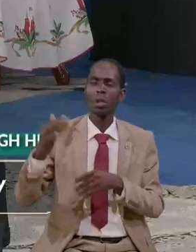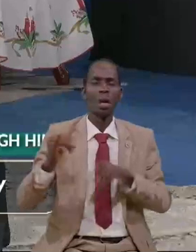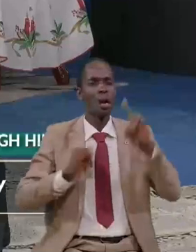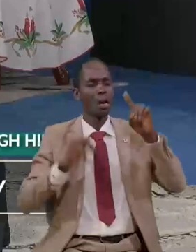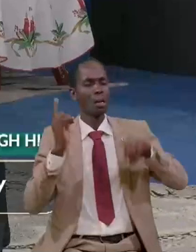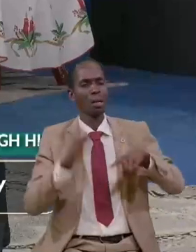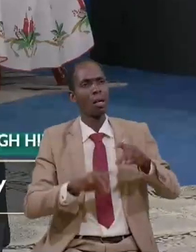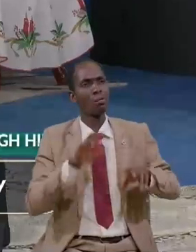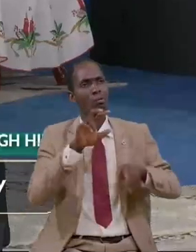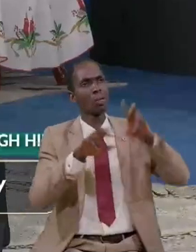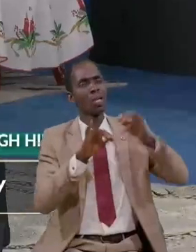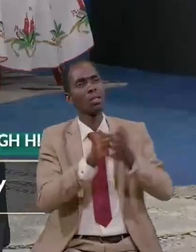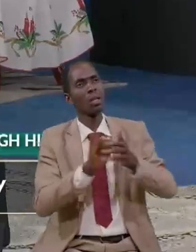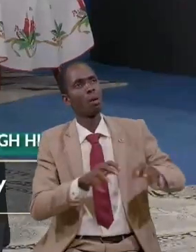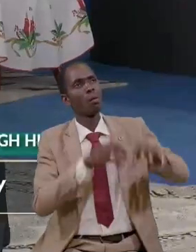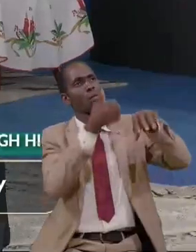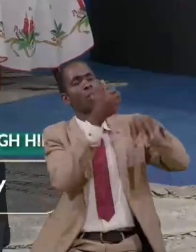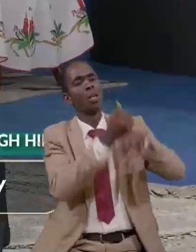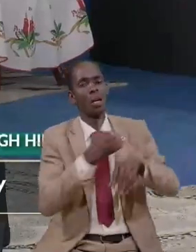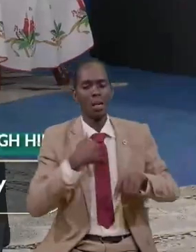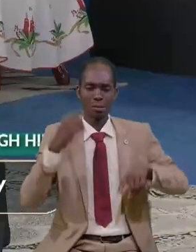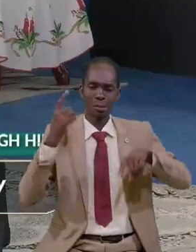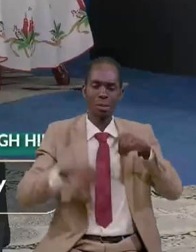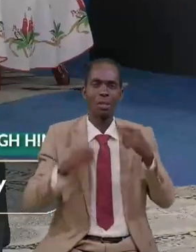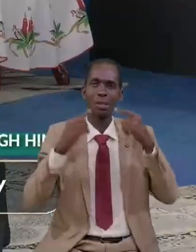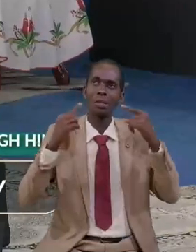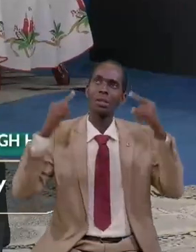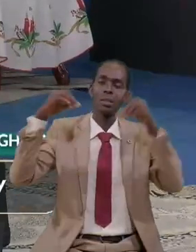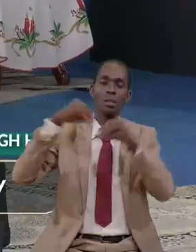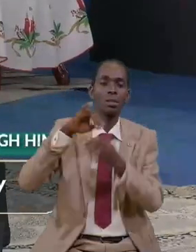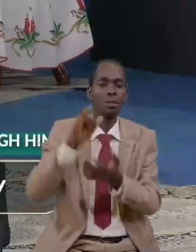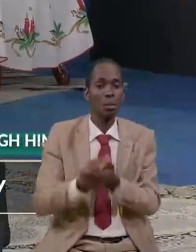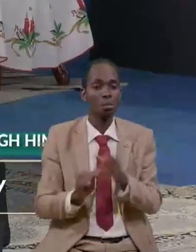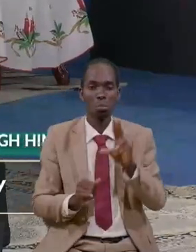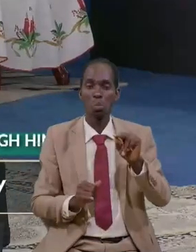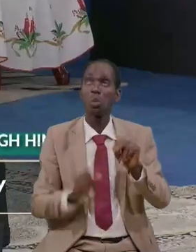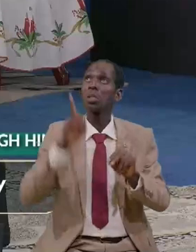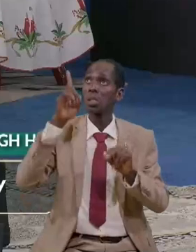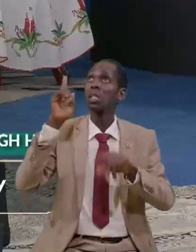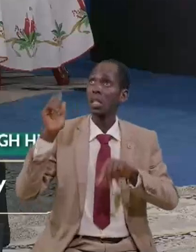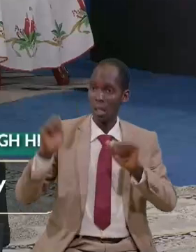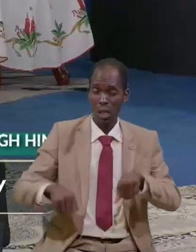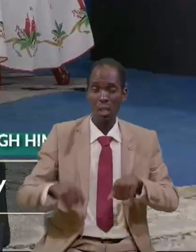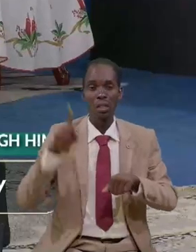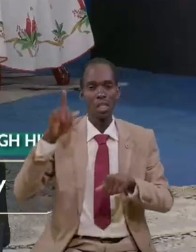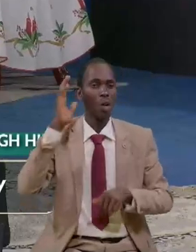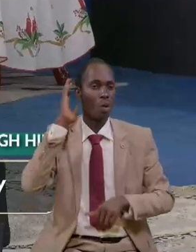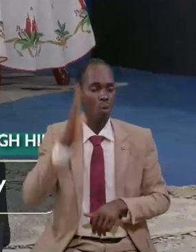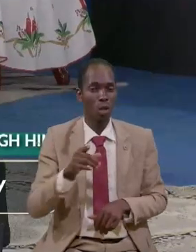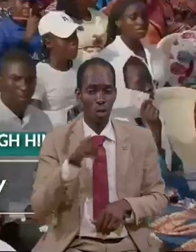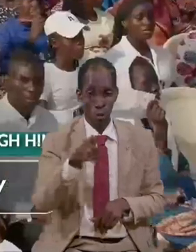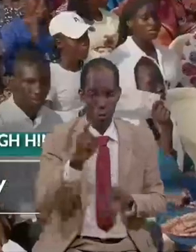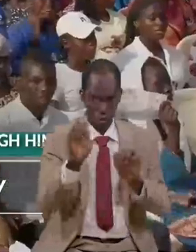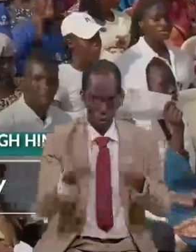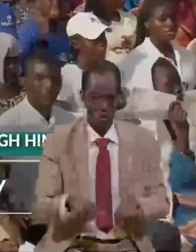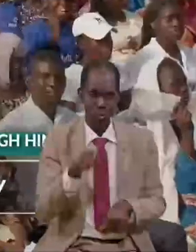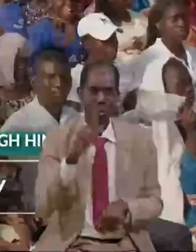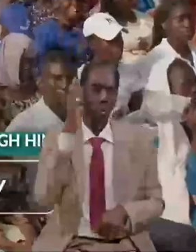montagne. Oh, je ne peux pas réaliser cela. Il peut, il le fera. Et tu peux, et tu le